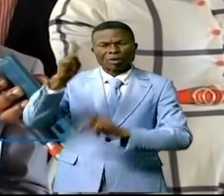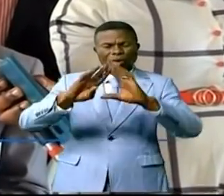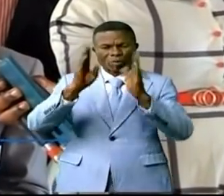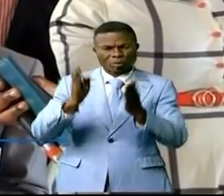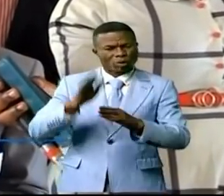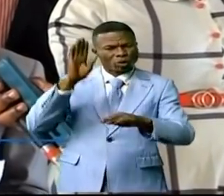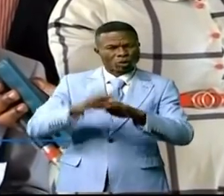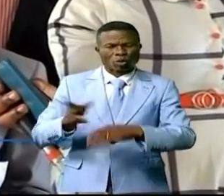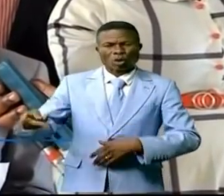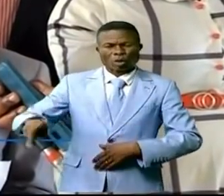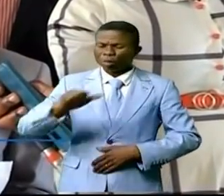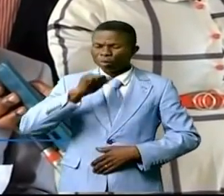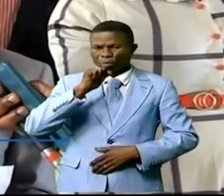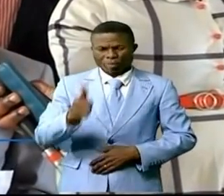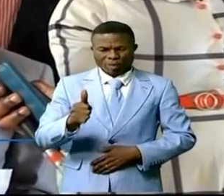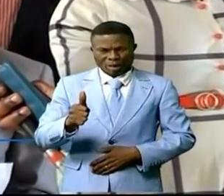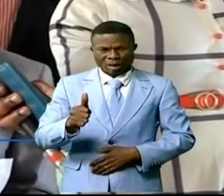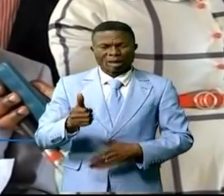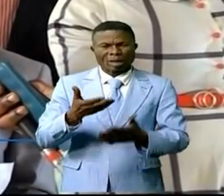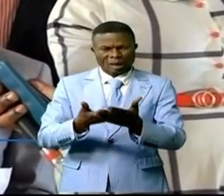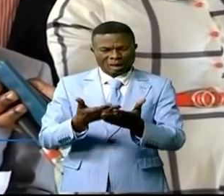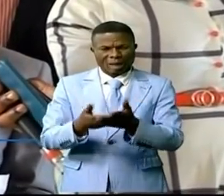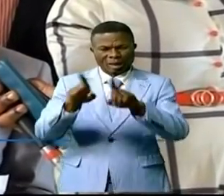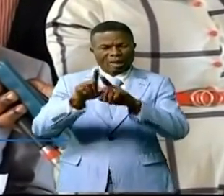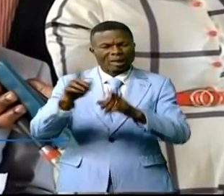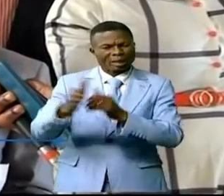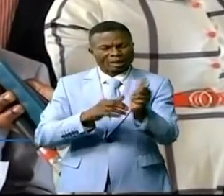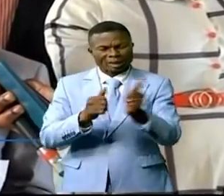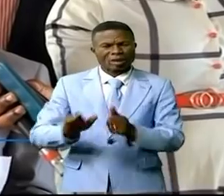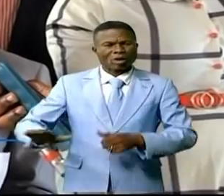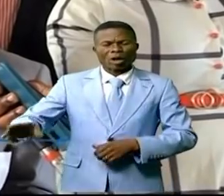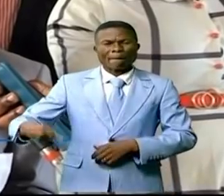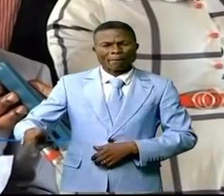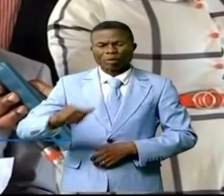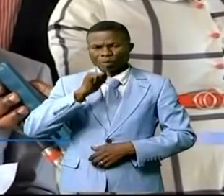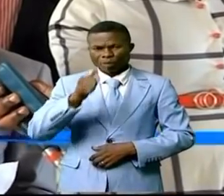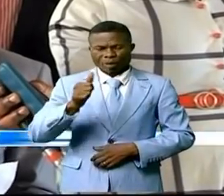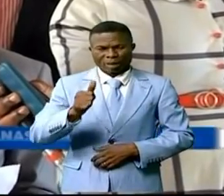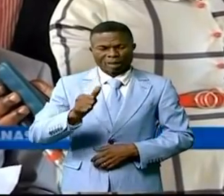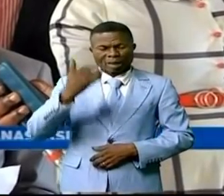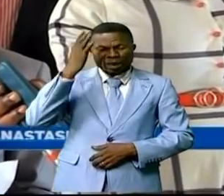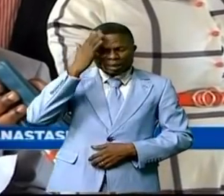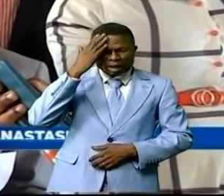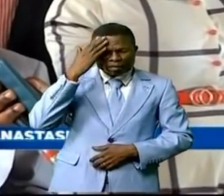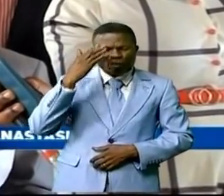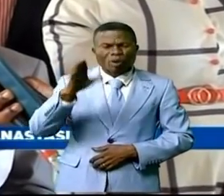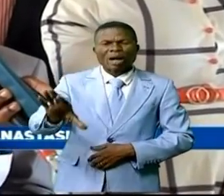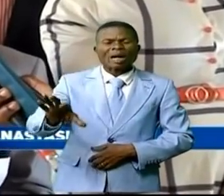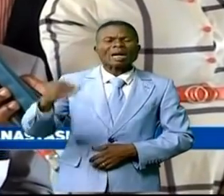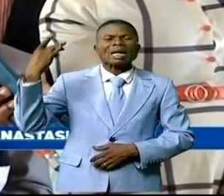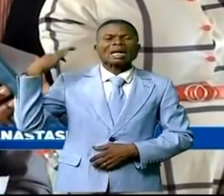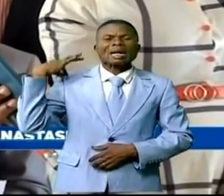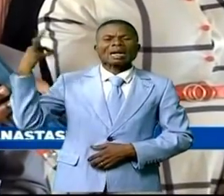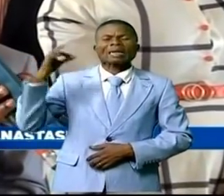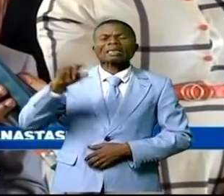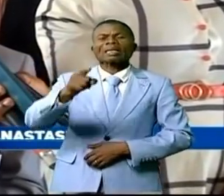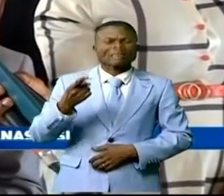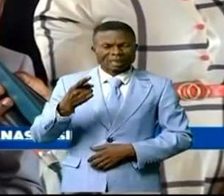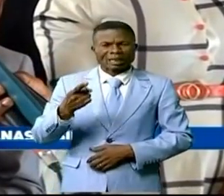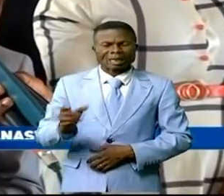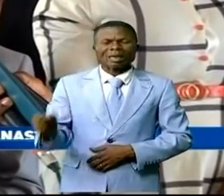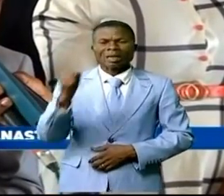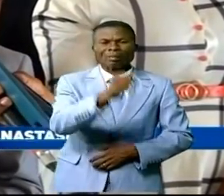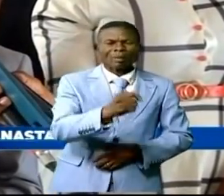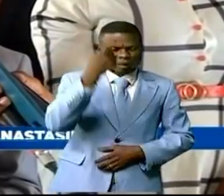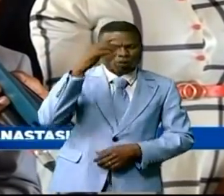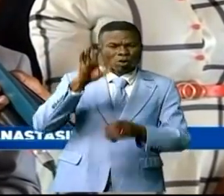dont ils tirent leur légitimité et tenir compte du profil des candidats pour élire un gouverneur à la hauteur des